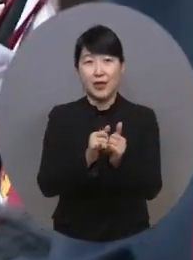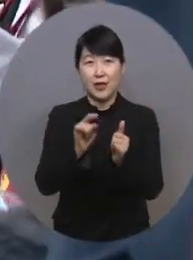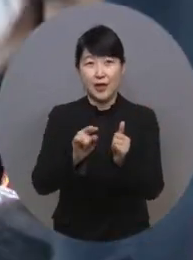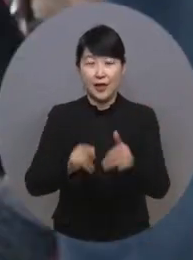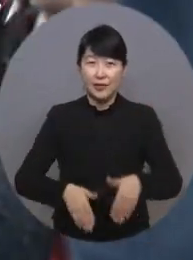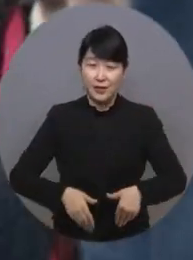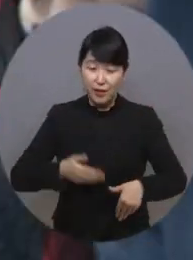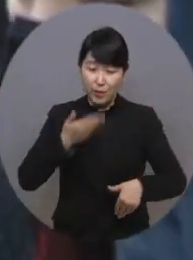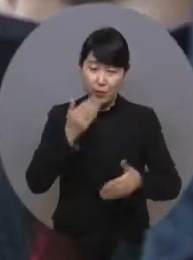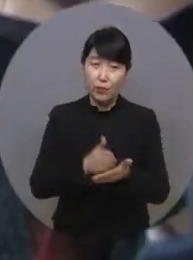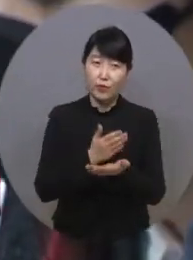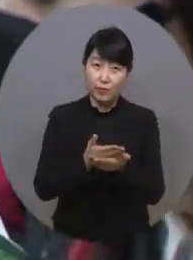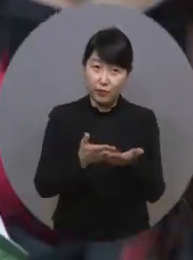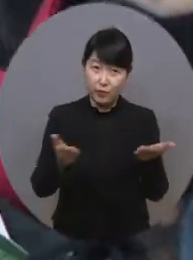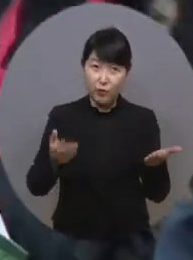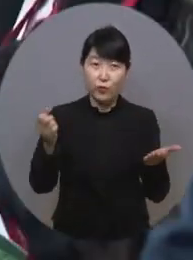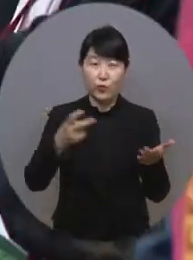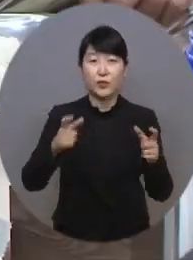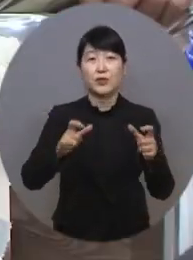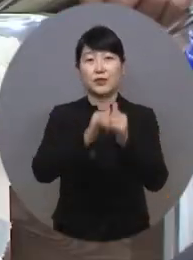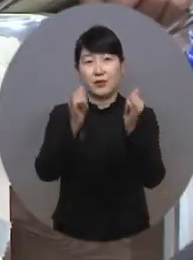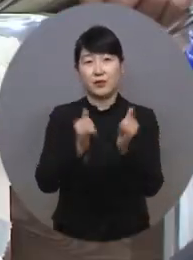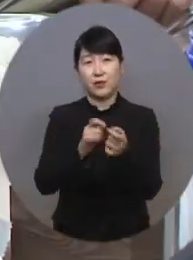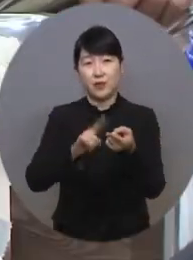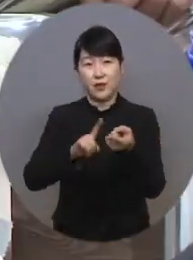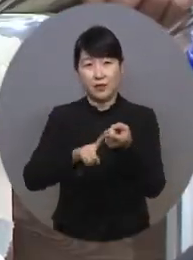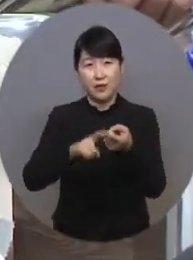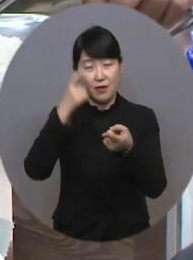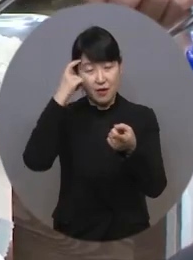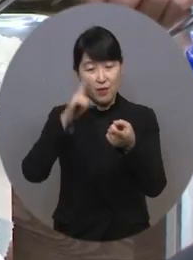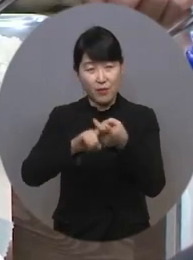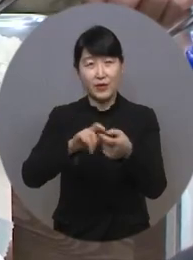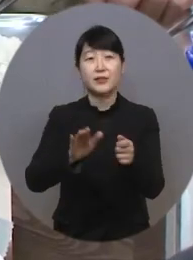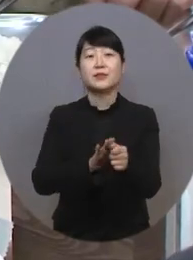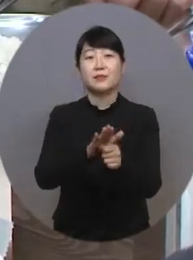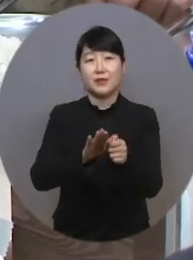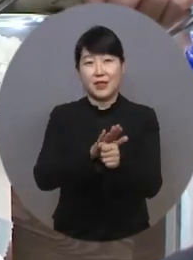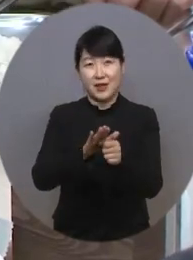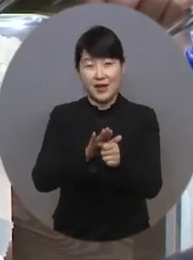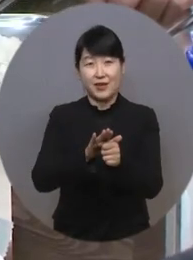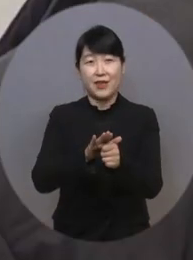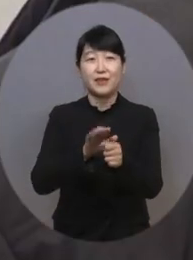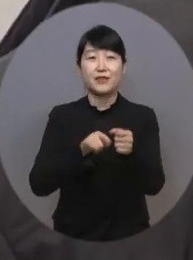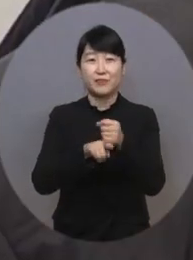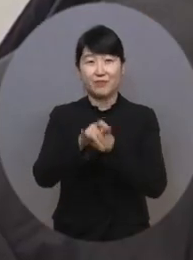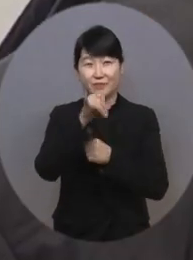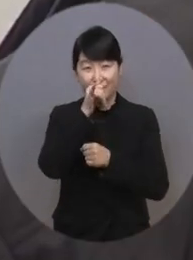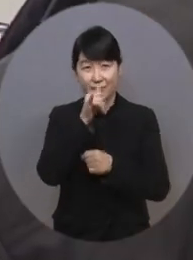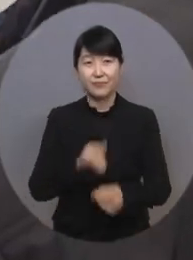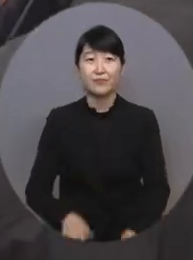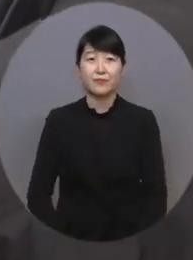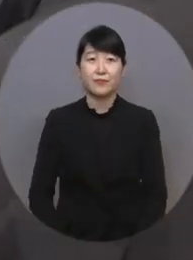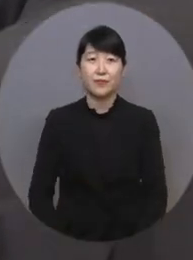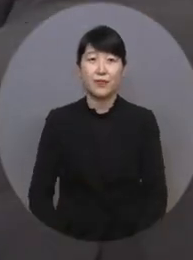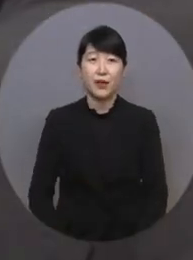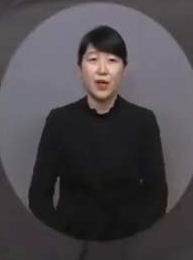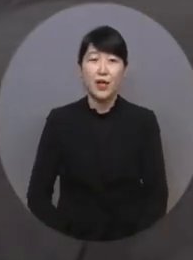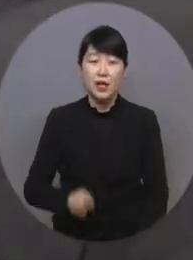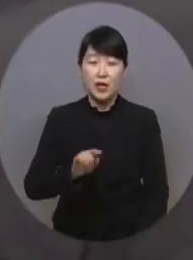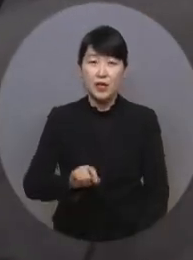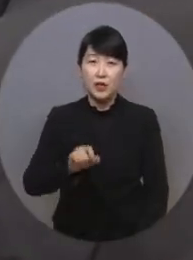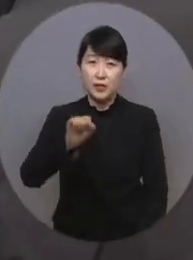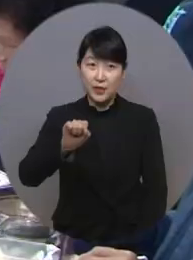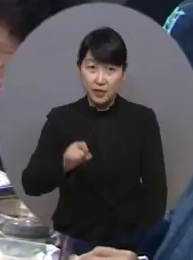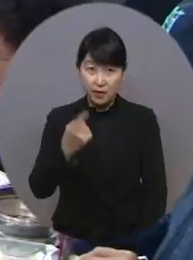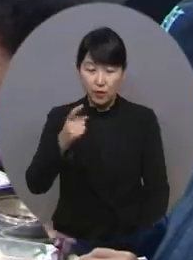대접하는 동시에 지역사회에 대한 관심과 사랑을 놓지 않겠다고 밝혔습니다. 이날 행사를 계기로